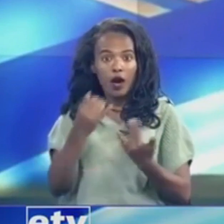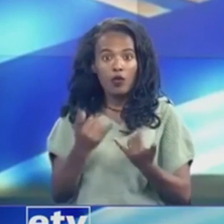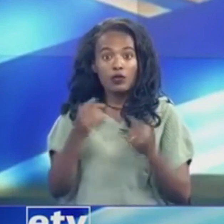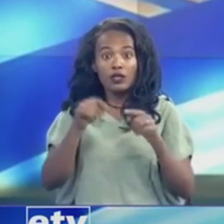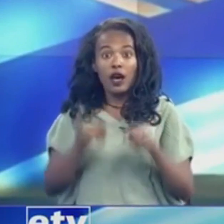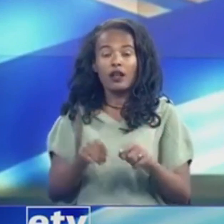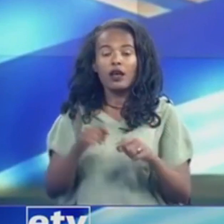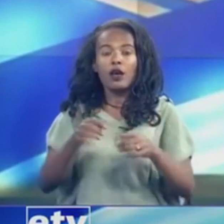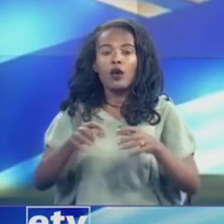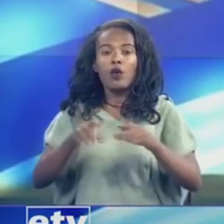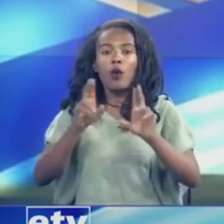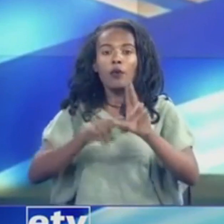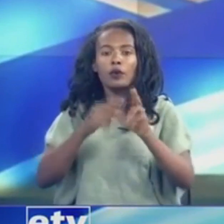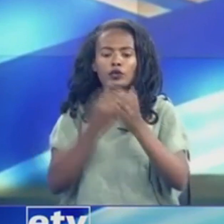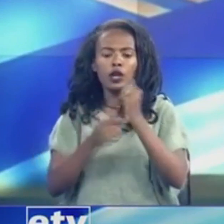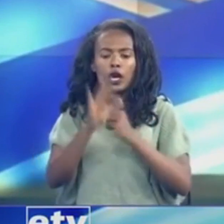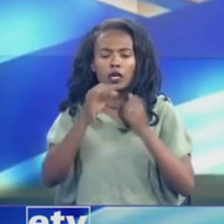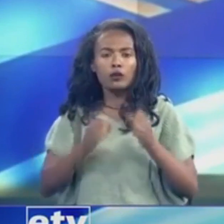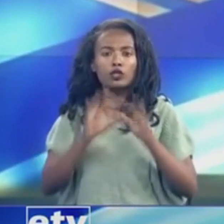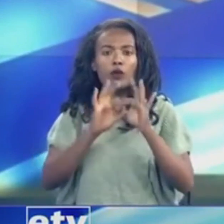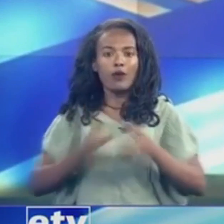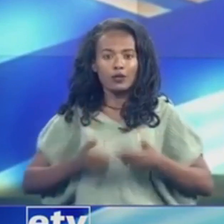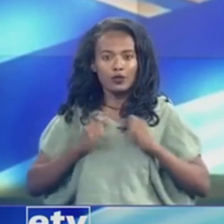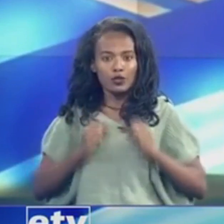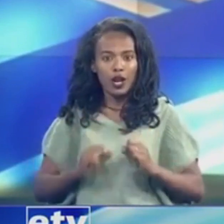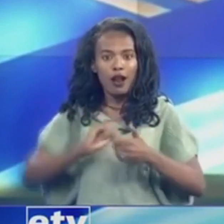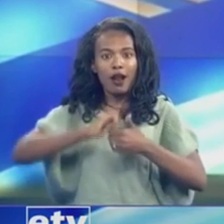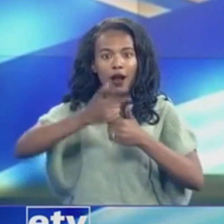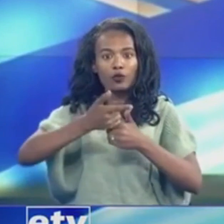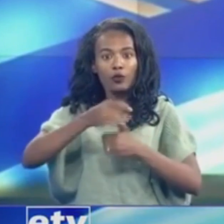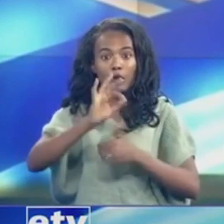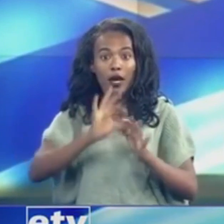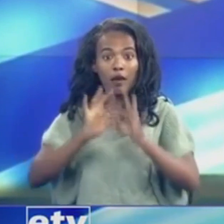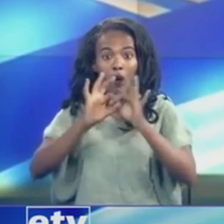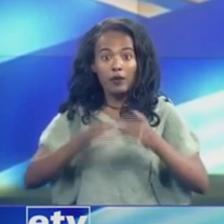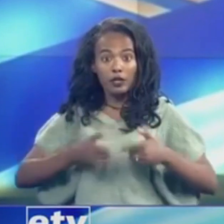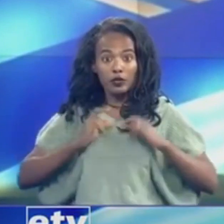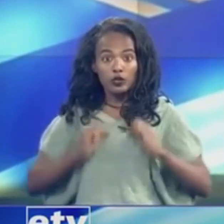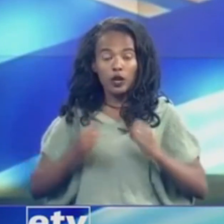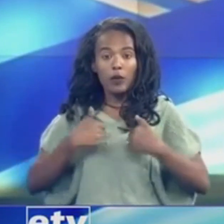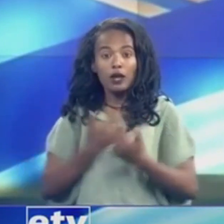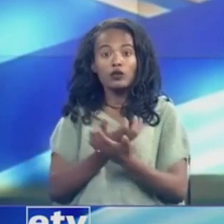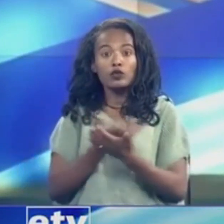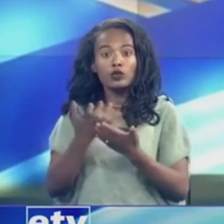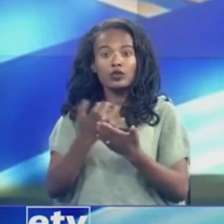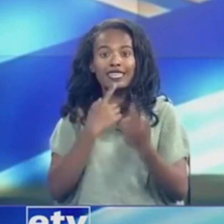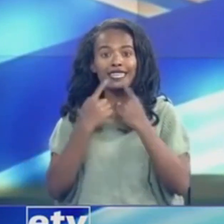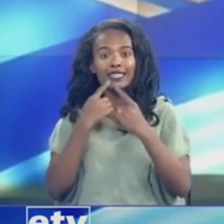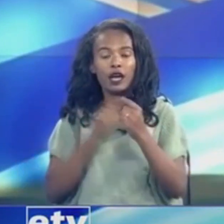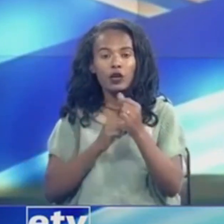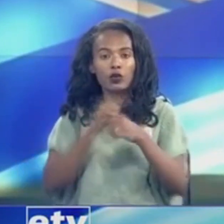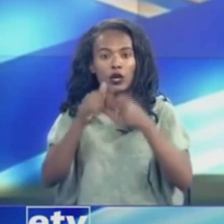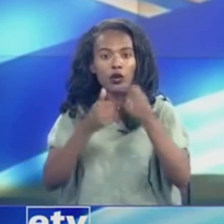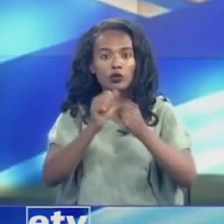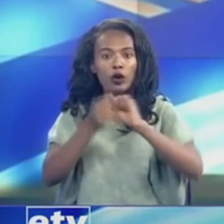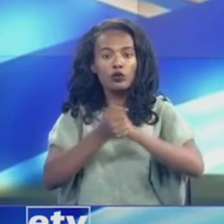ዛሬ ወንበር ብቻ ሊያገኝ የሚችል ማህበር ሊኖር ይችላል። ላፕቶፕ የሚያገኝ ማህበር እንደ ጥያቄያችሁ ነው። ባለው ሪሶርስ ልክ እየተነጋገሩ ከሄዱ ለውጥን